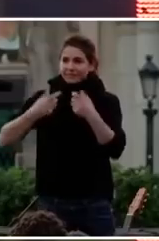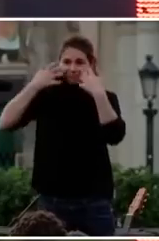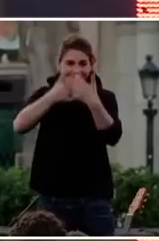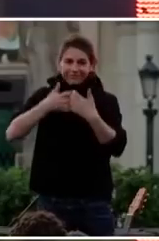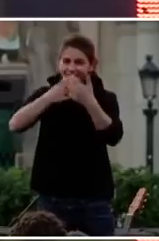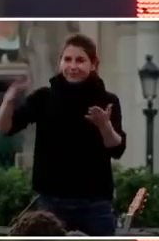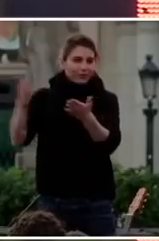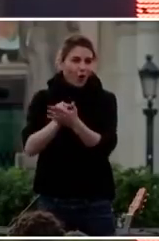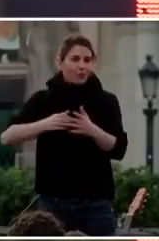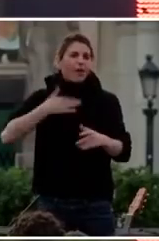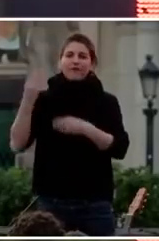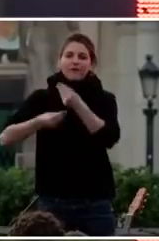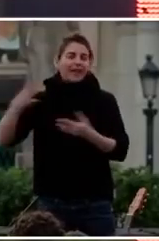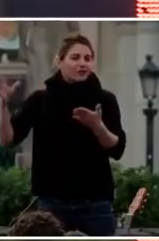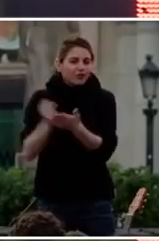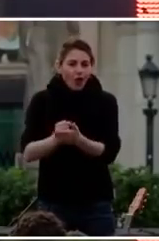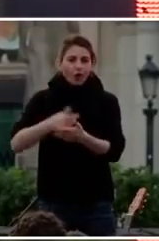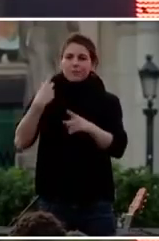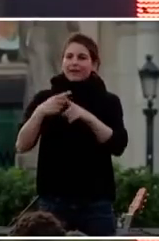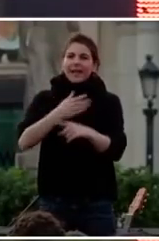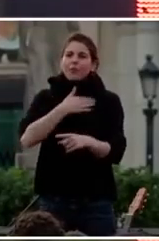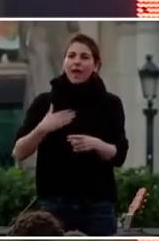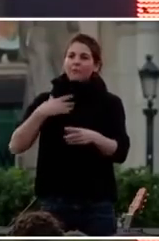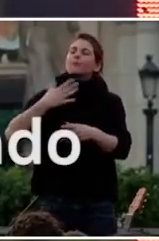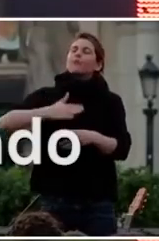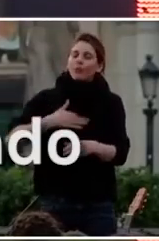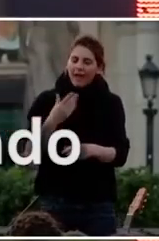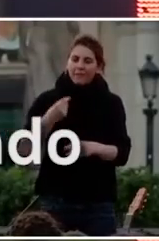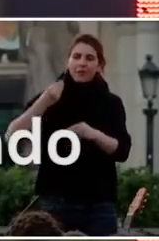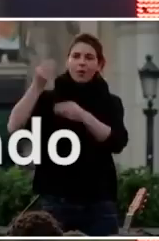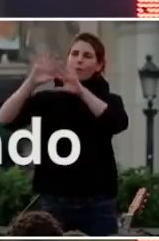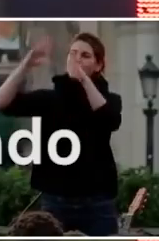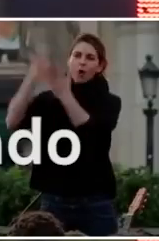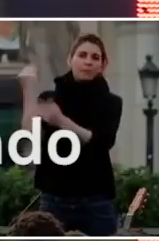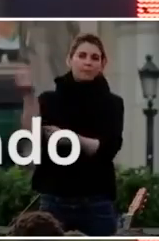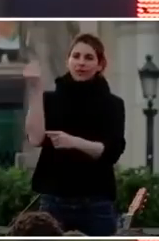havia alternativa i que podem fer un món molt millor. Vosaltres ho